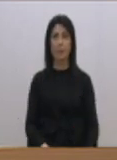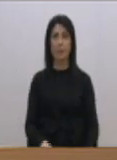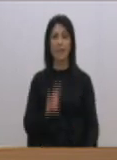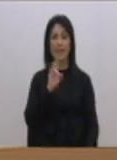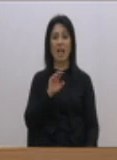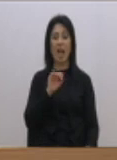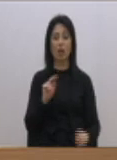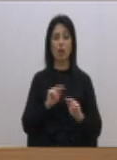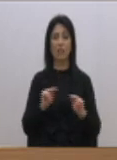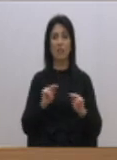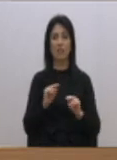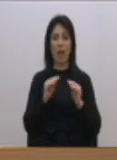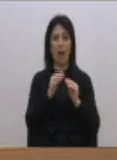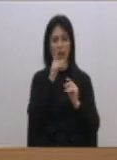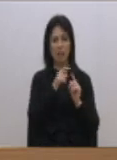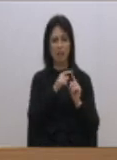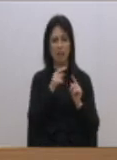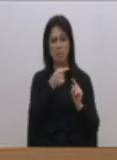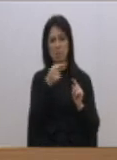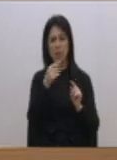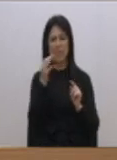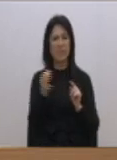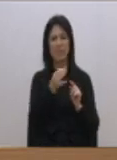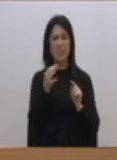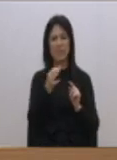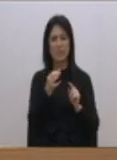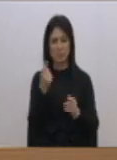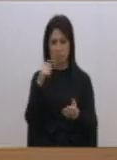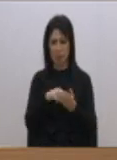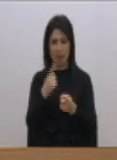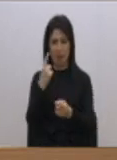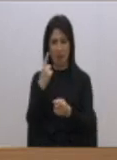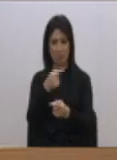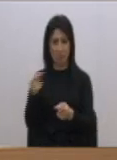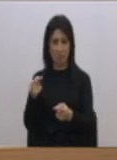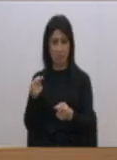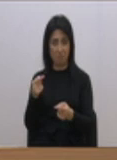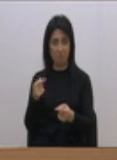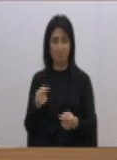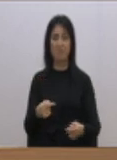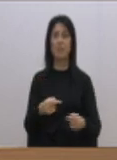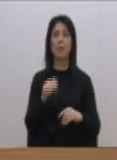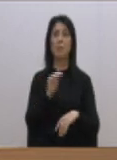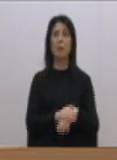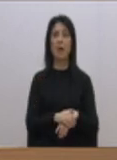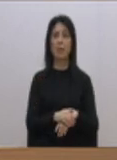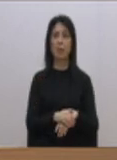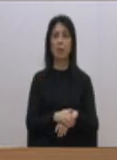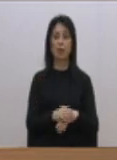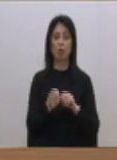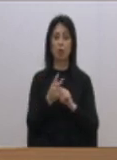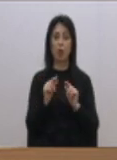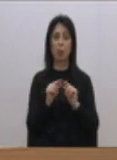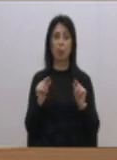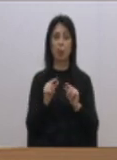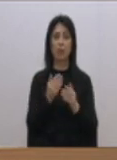NATO sunebși, atiți li simanzi zi arăți la copila și că uari gut cu da, NATO sunebze cuit uari, te pacti urat, tormet punctii